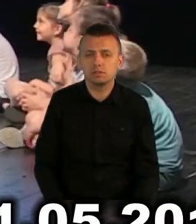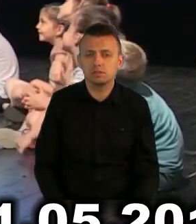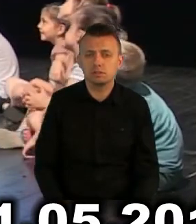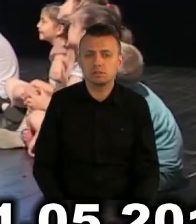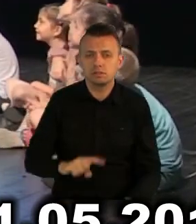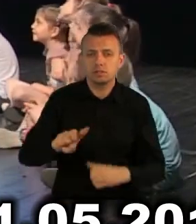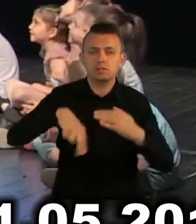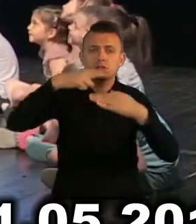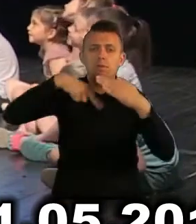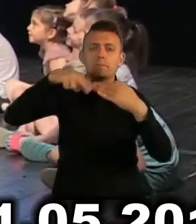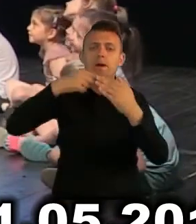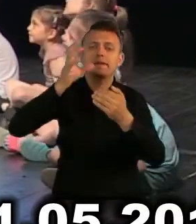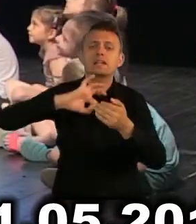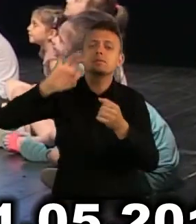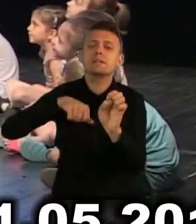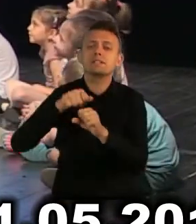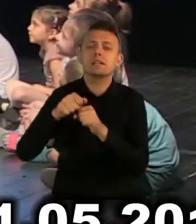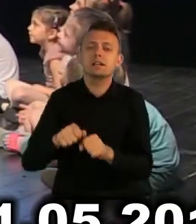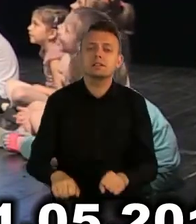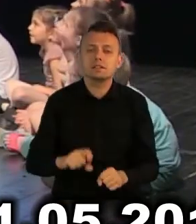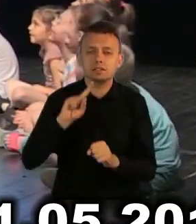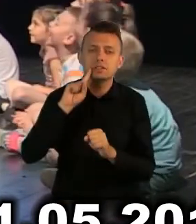pójdę. Bandaż specjalny.